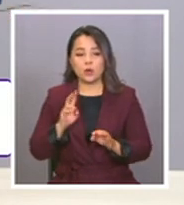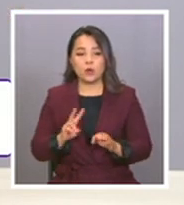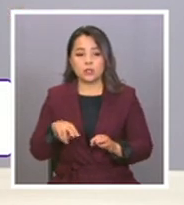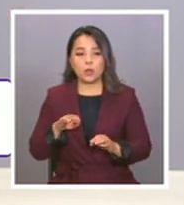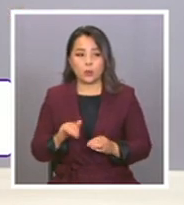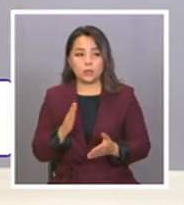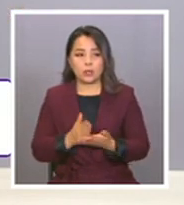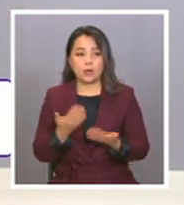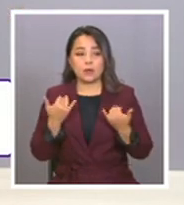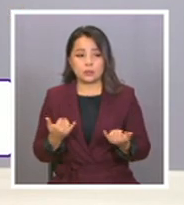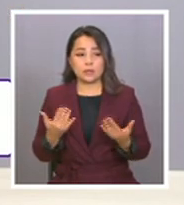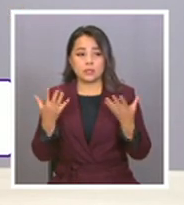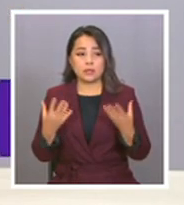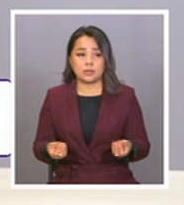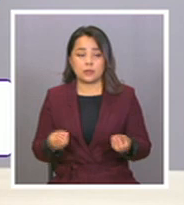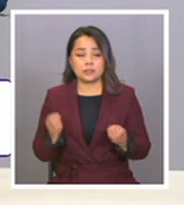біз сіздермен